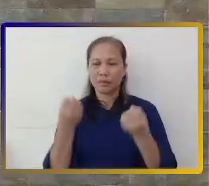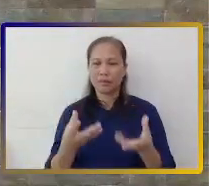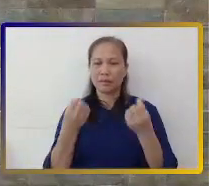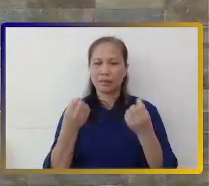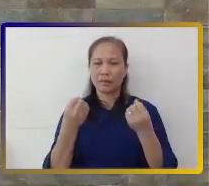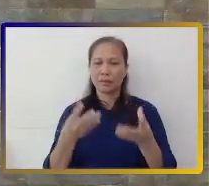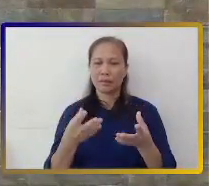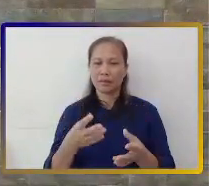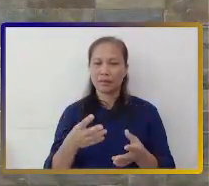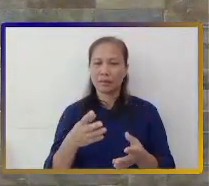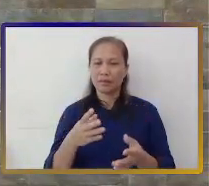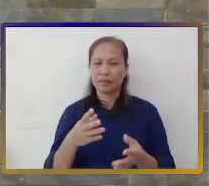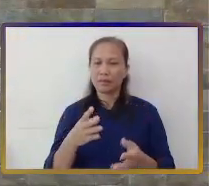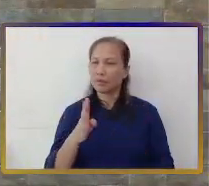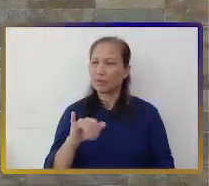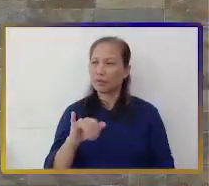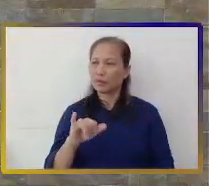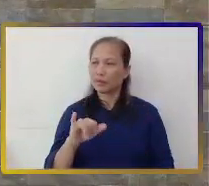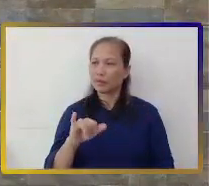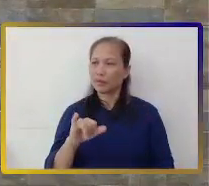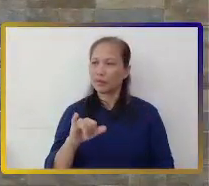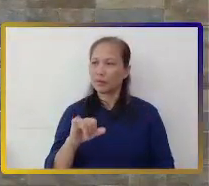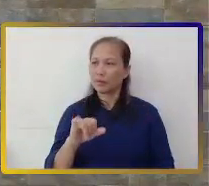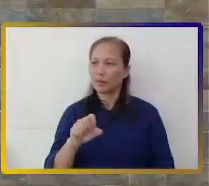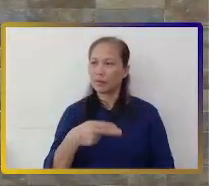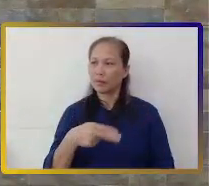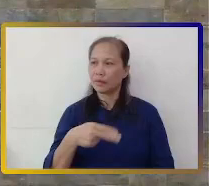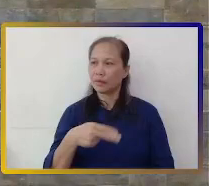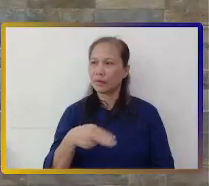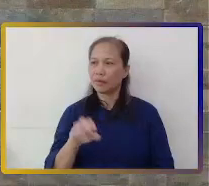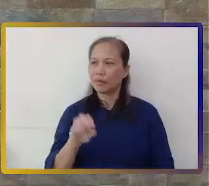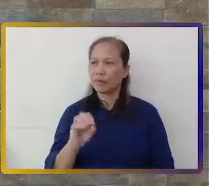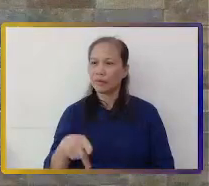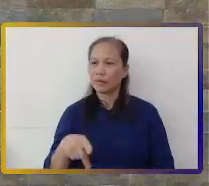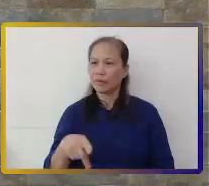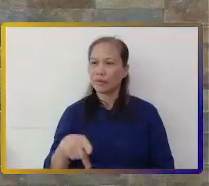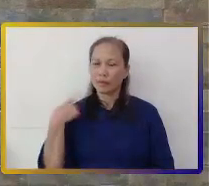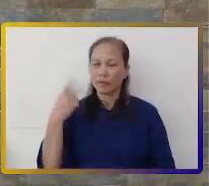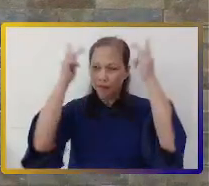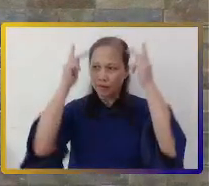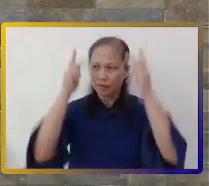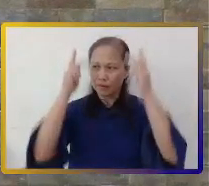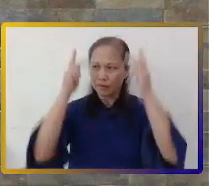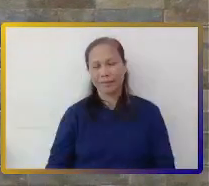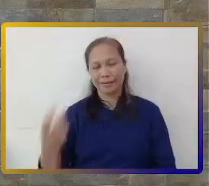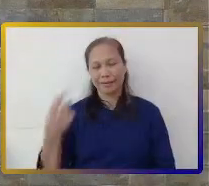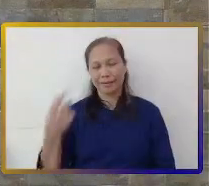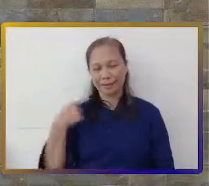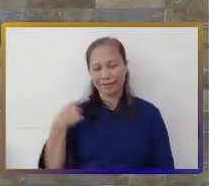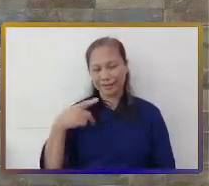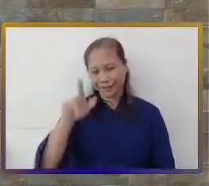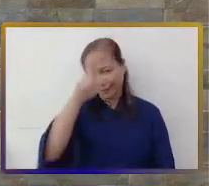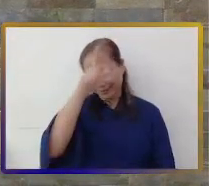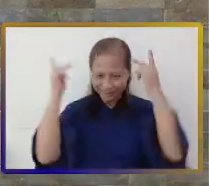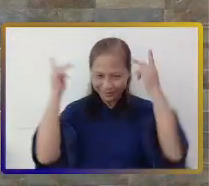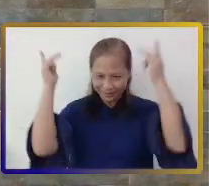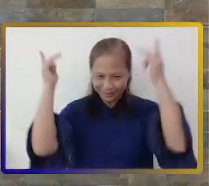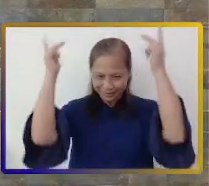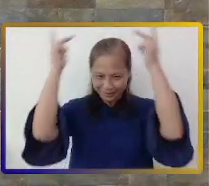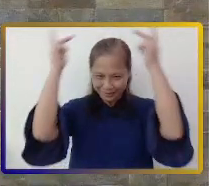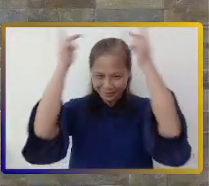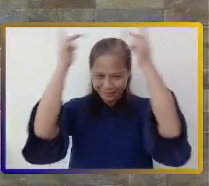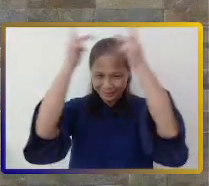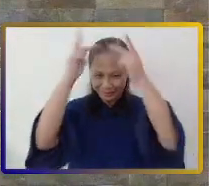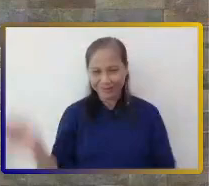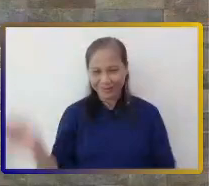may Bishop may archbishop may Pope and in fact meron pa Iyung black Pope na hindi hindi Nam nalalaman ng karamihan